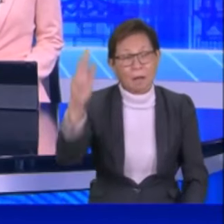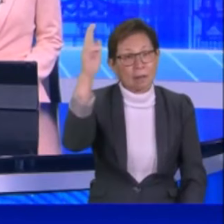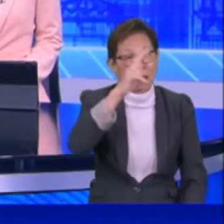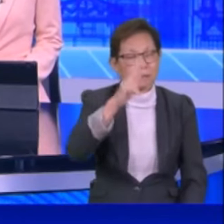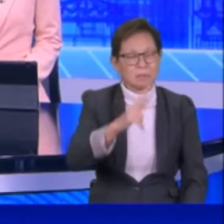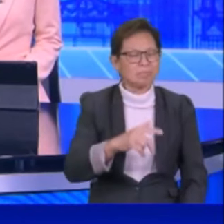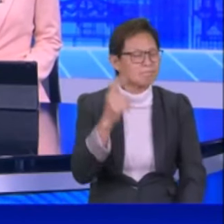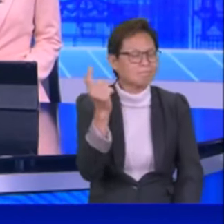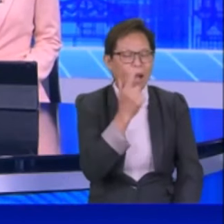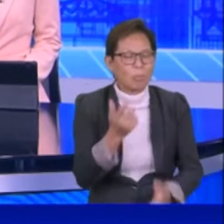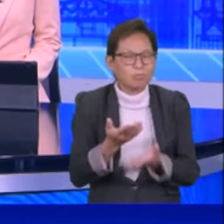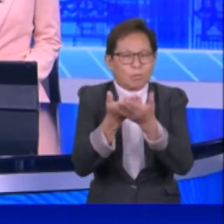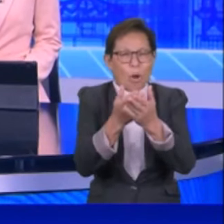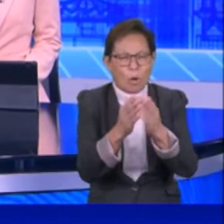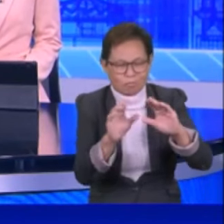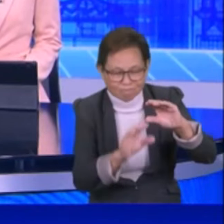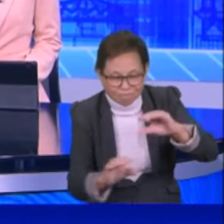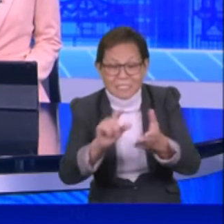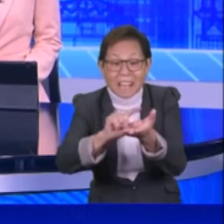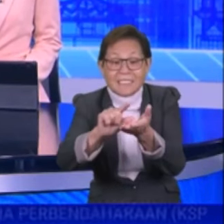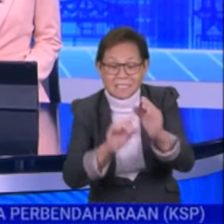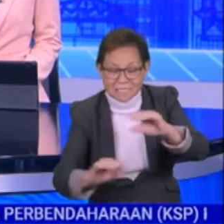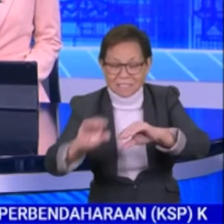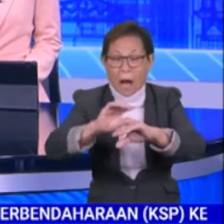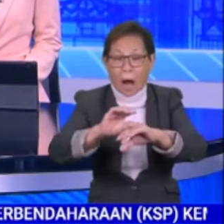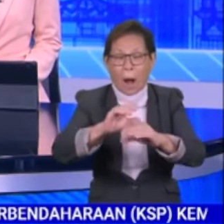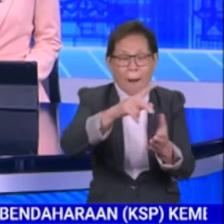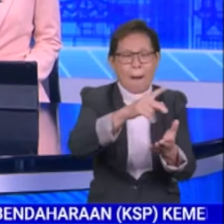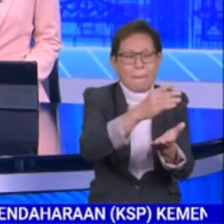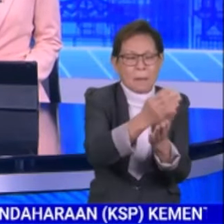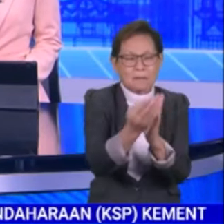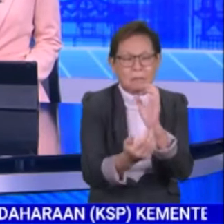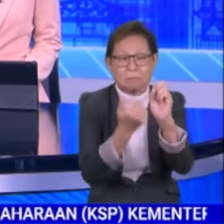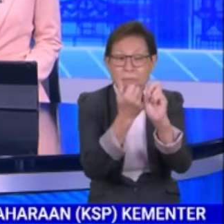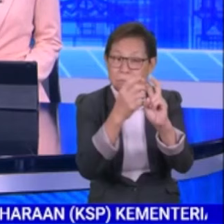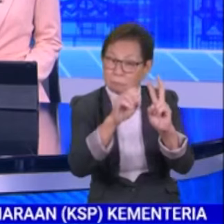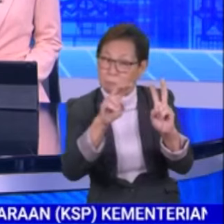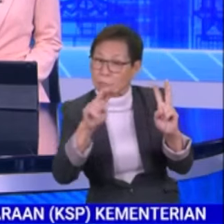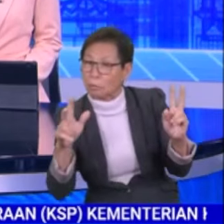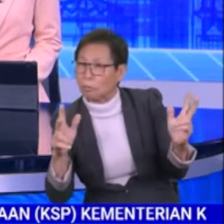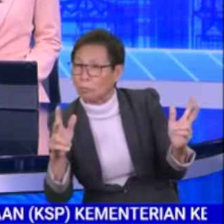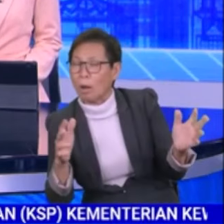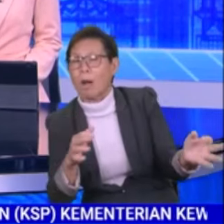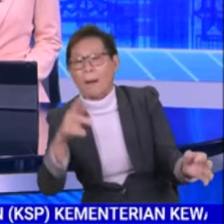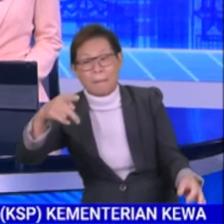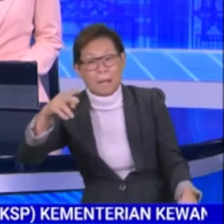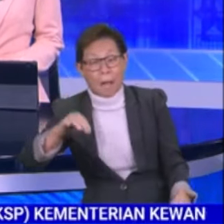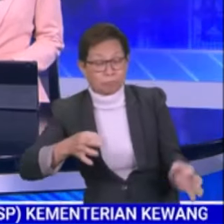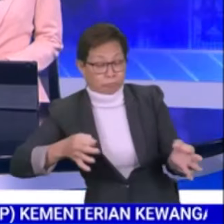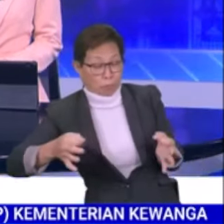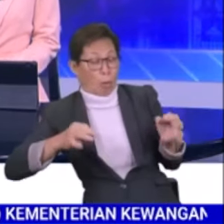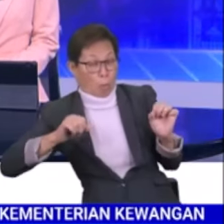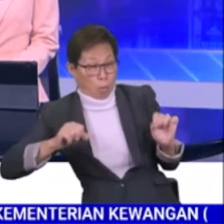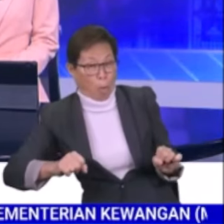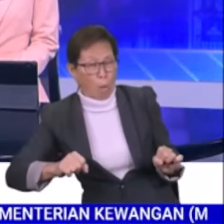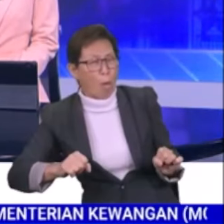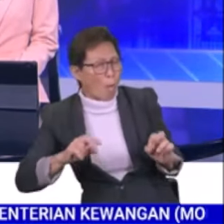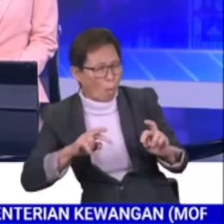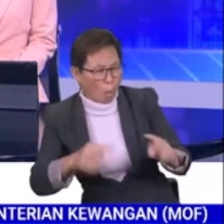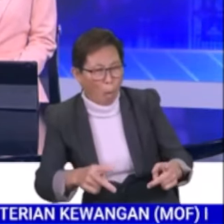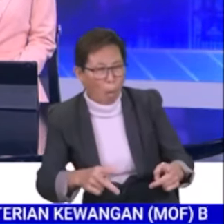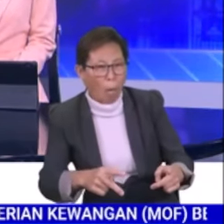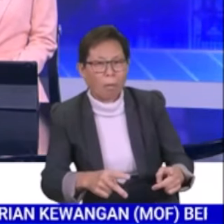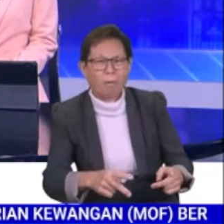Kerajaan tidak mencadangkan kenaikan gaji penjawat awam dalam belanjawan 2023. Jelas Perdana Menteri ia boleh